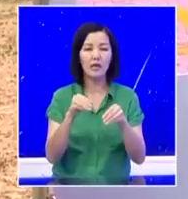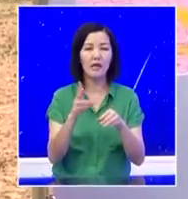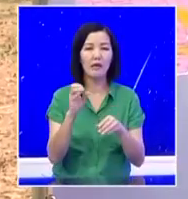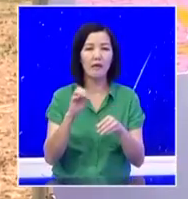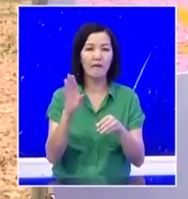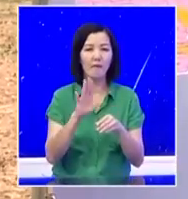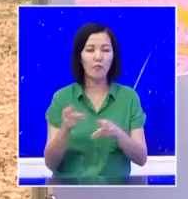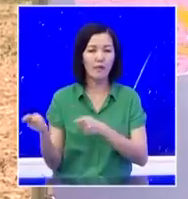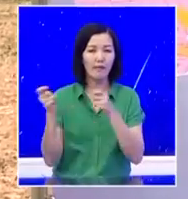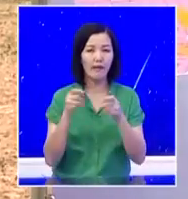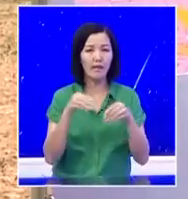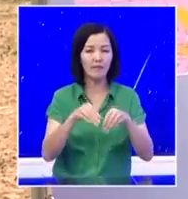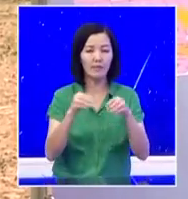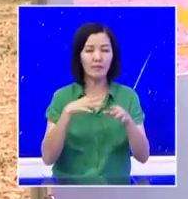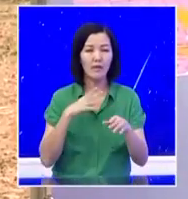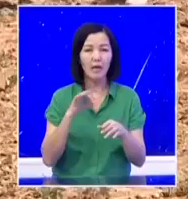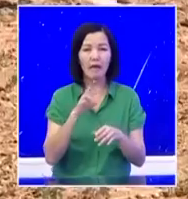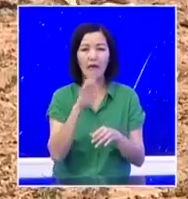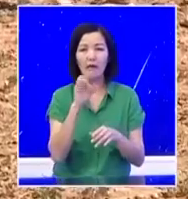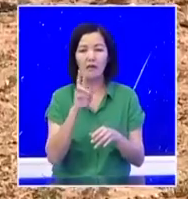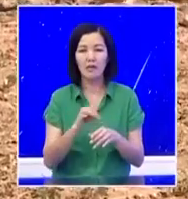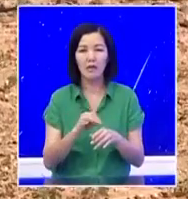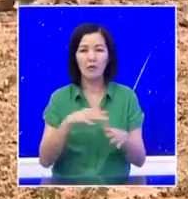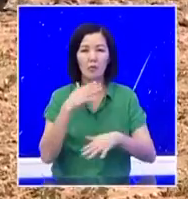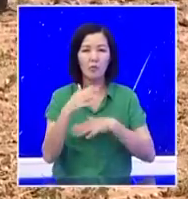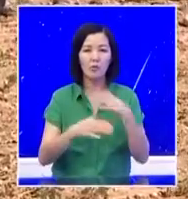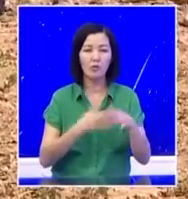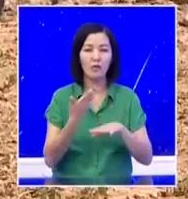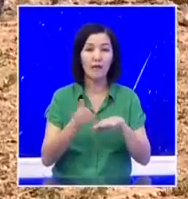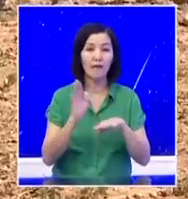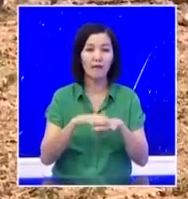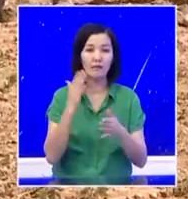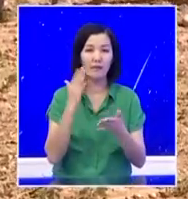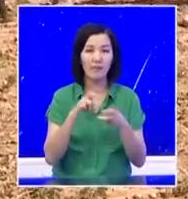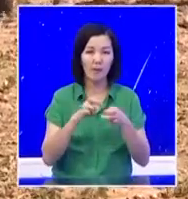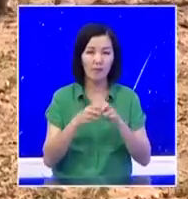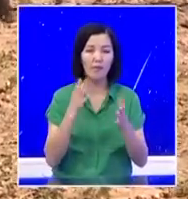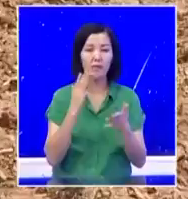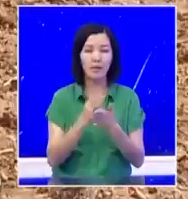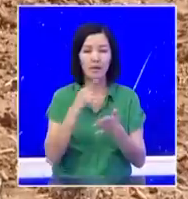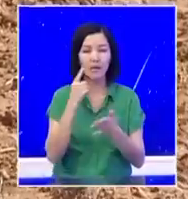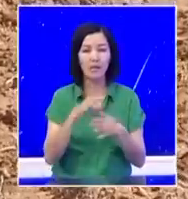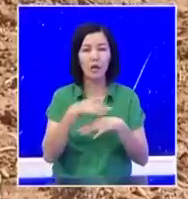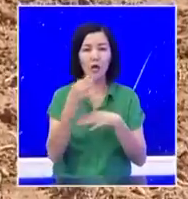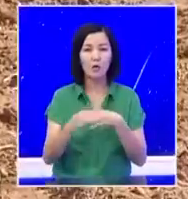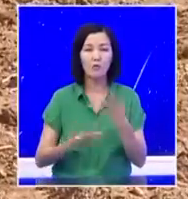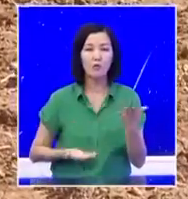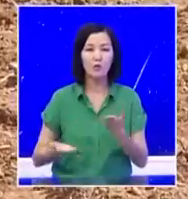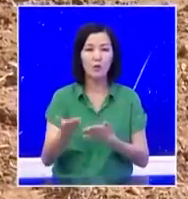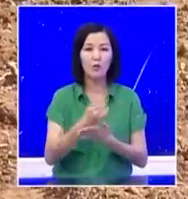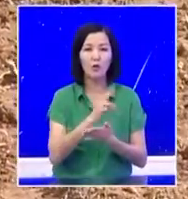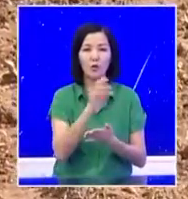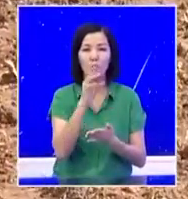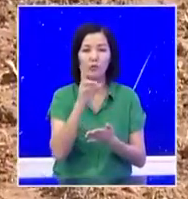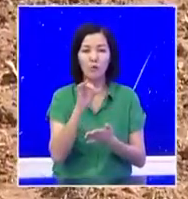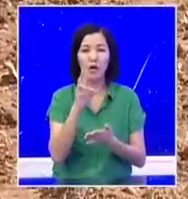тұқымдардан себіліпті. Диқаншы Ерлан Артықпаев оны өңдеуде қиындықтар барын жеткізді. Мәселен, күзгін ауқанда жүк көлігімен Ақсуға,